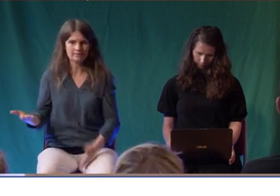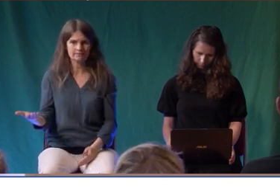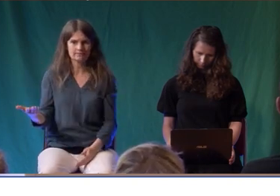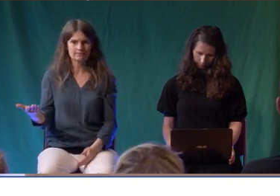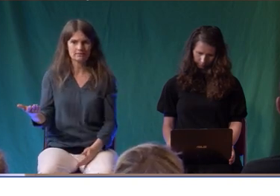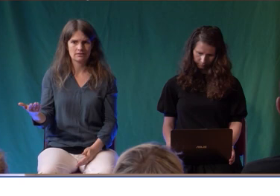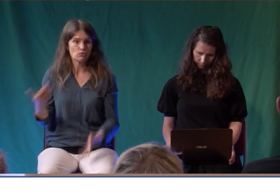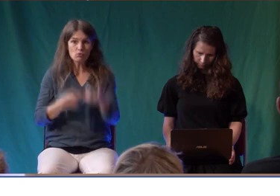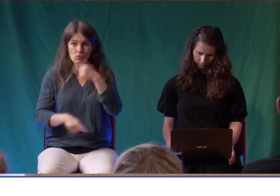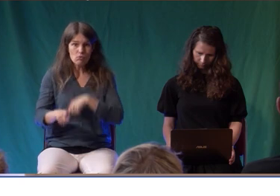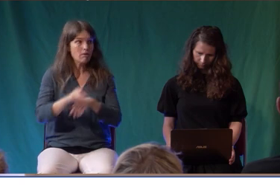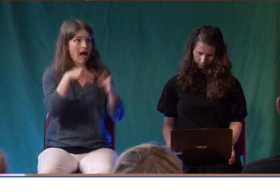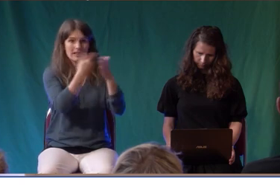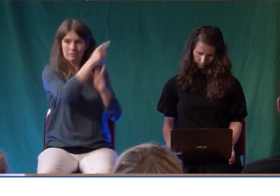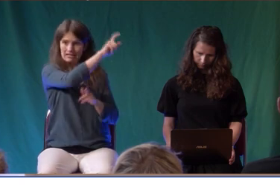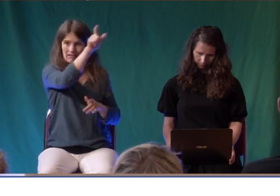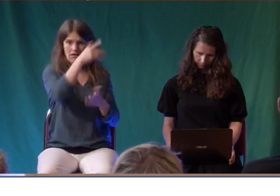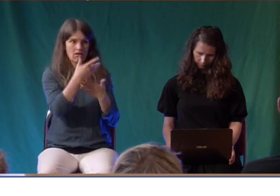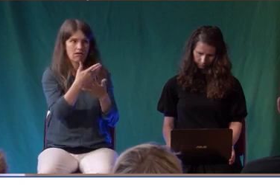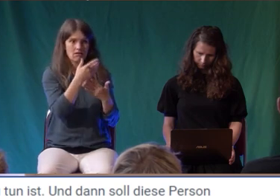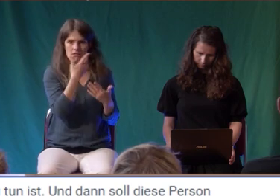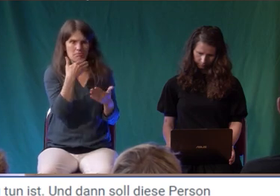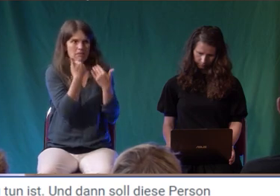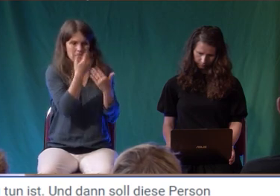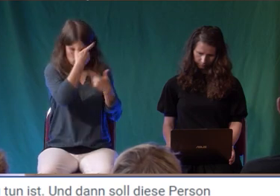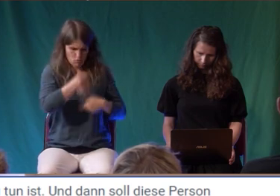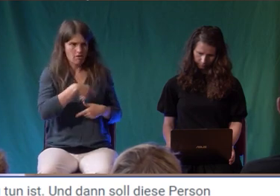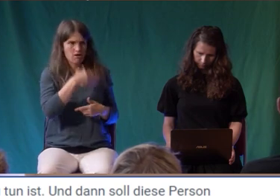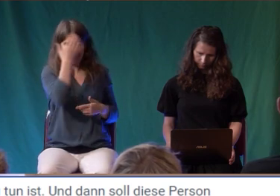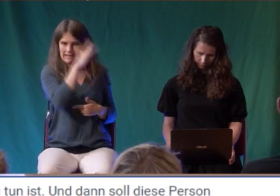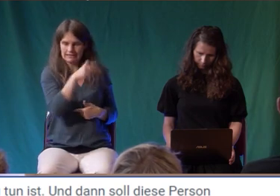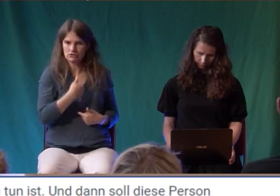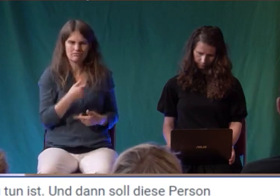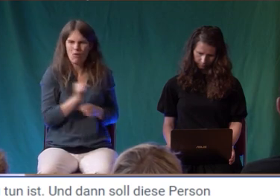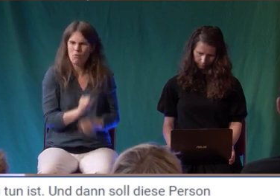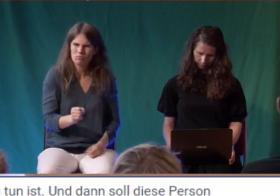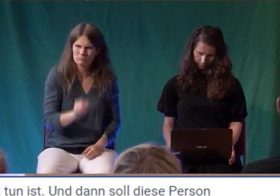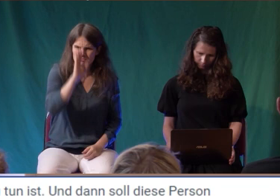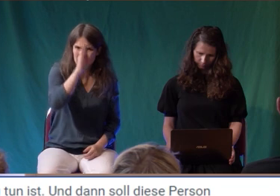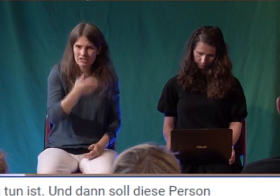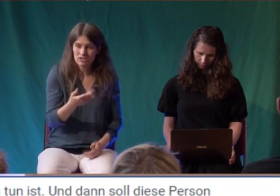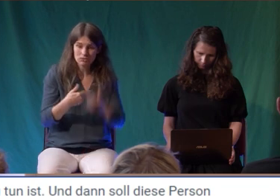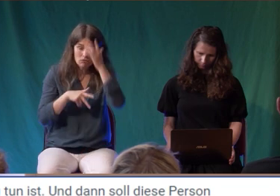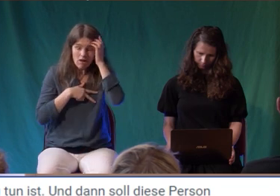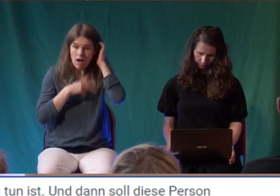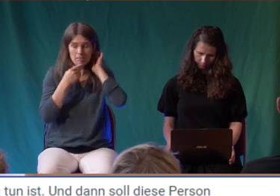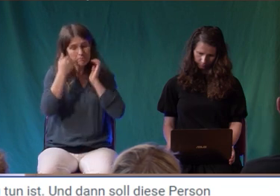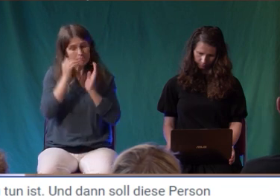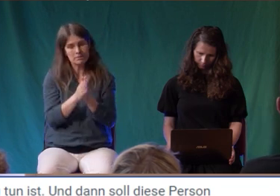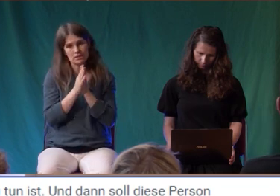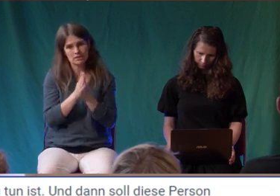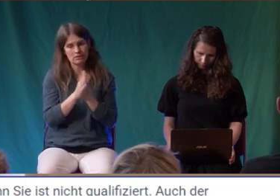kommt ja gar nicht zu mir in meinen Haushalt also es ist Unsinn ich würde da tatsächlich die politisch verantworten